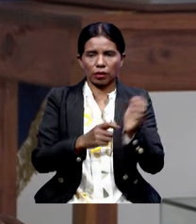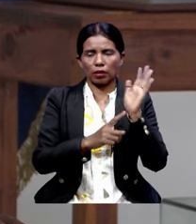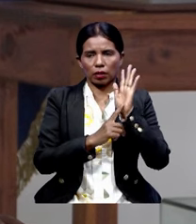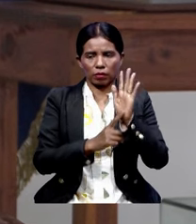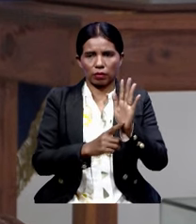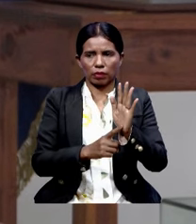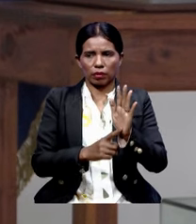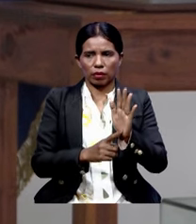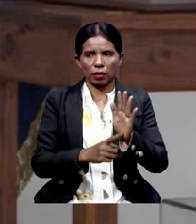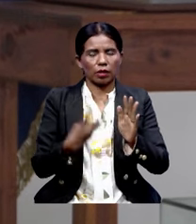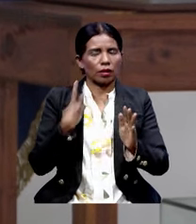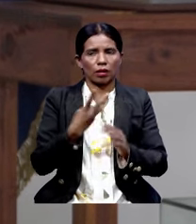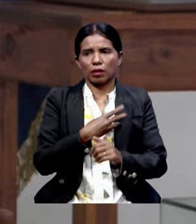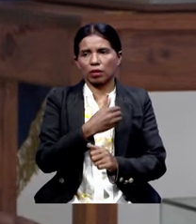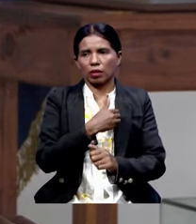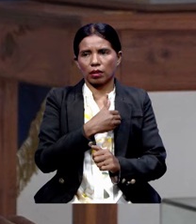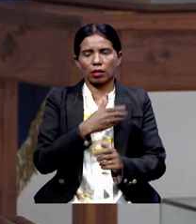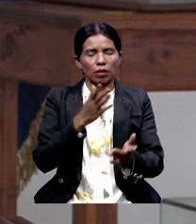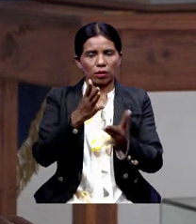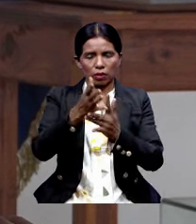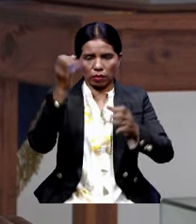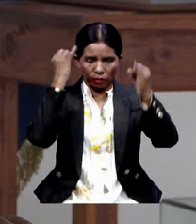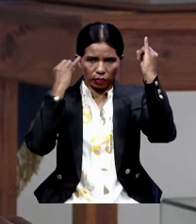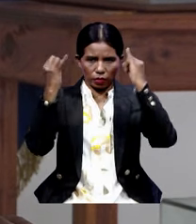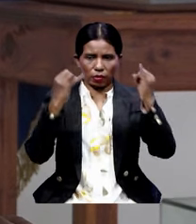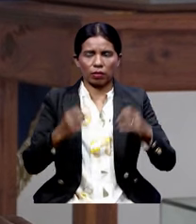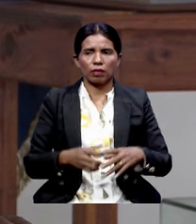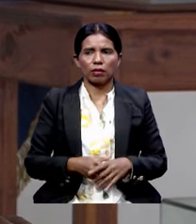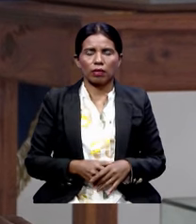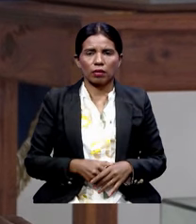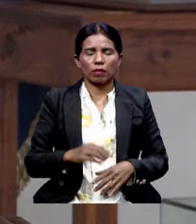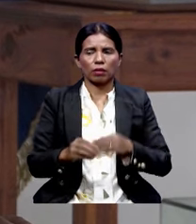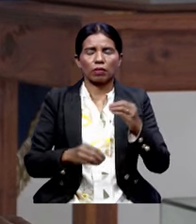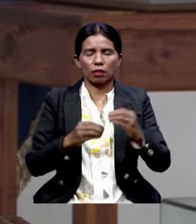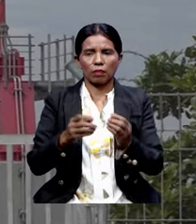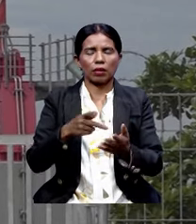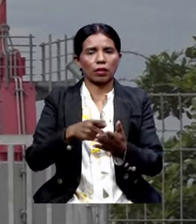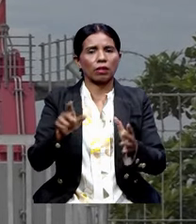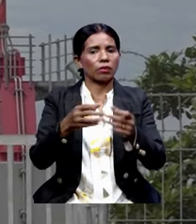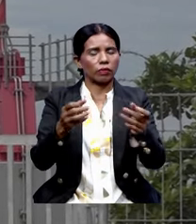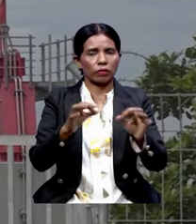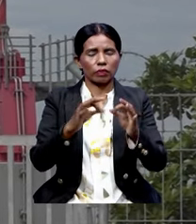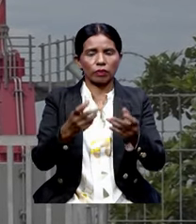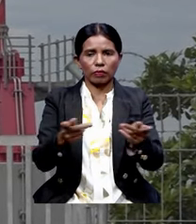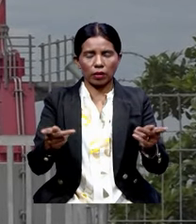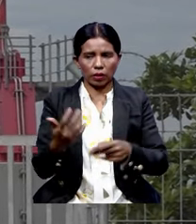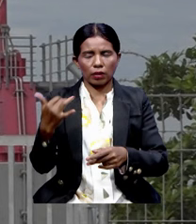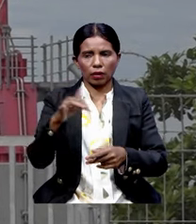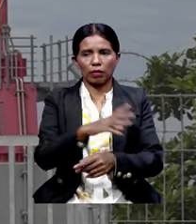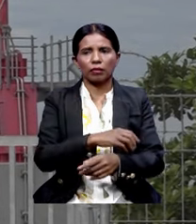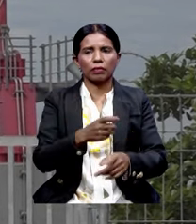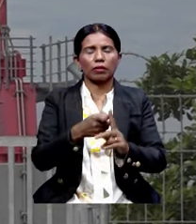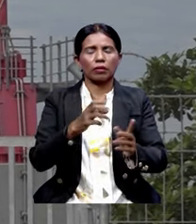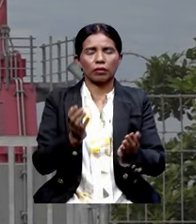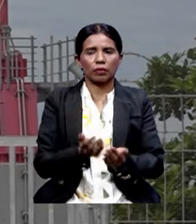me be basicamente ita sidau asisu informasang ne kona ba aluga fatin sir ne. Total tripulante usi ro